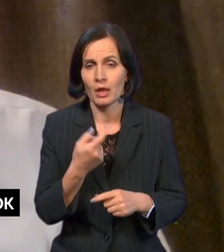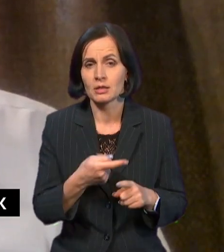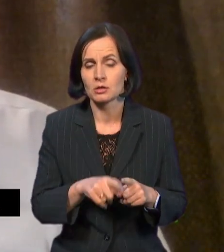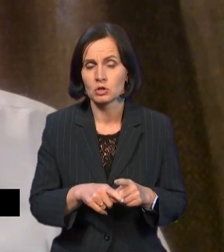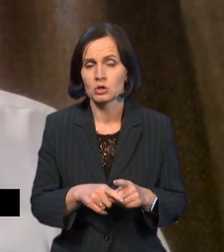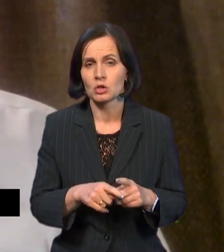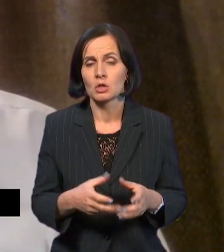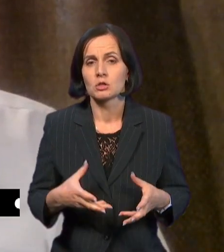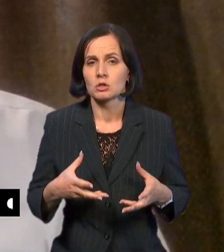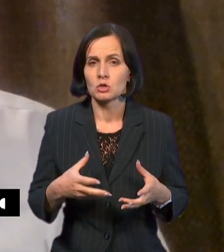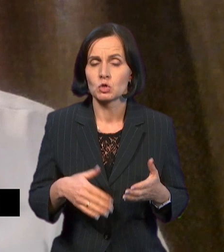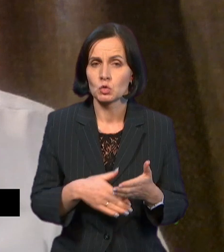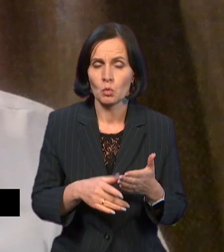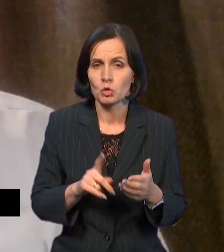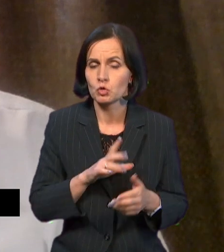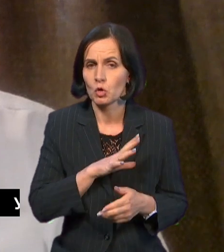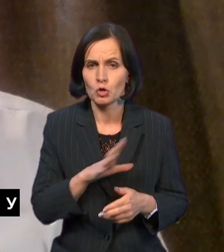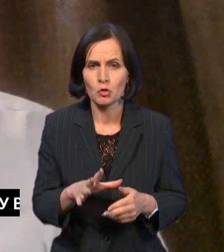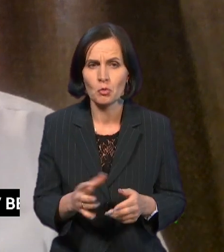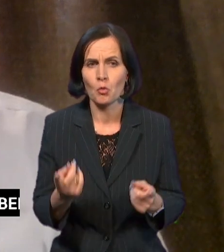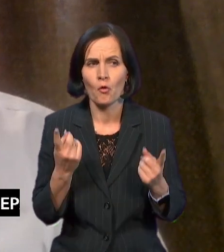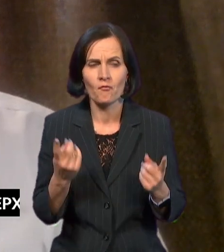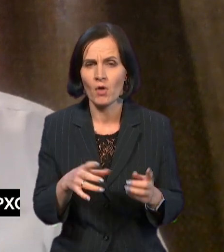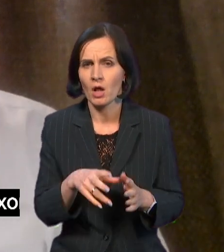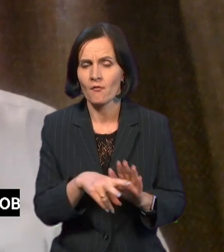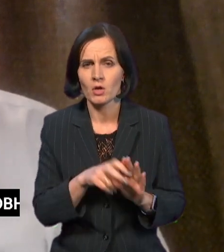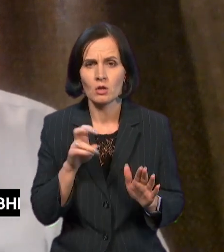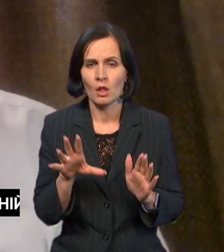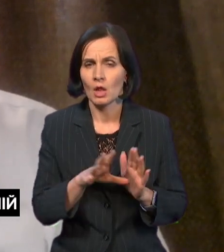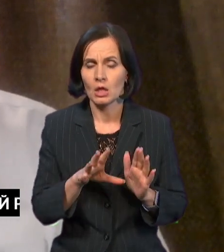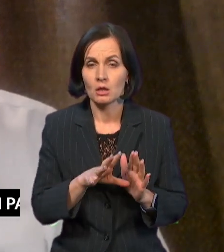суттєвою мірою сприяло тому, що не були значними відключення електроенергії.